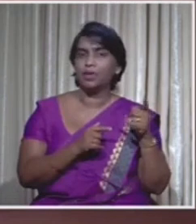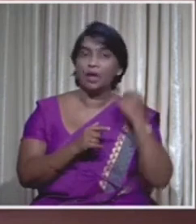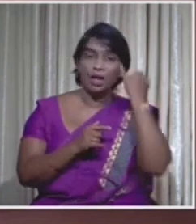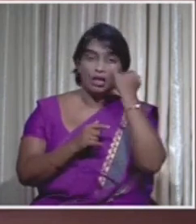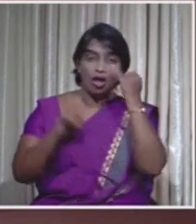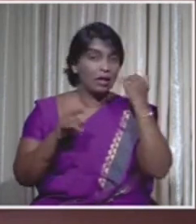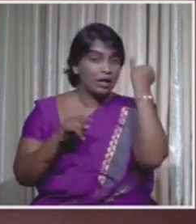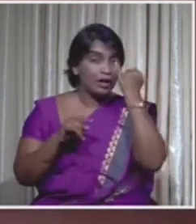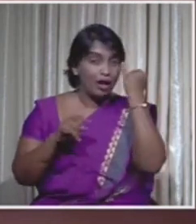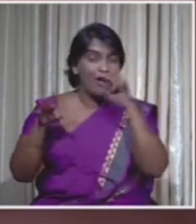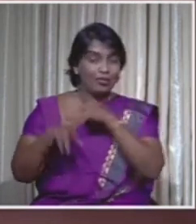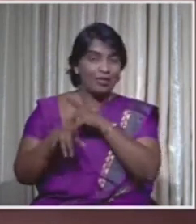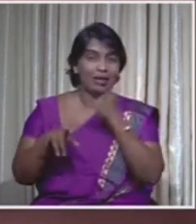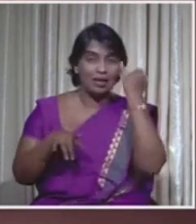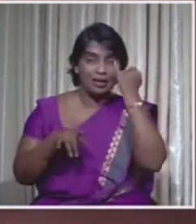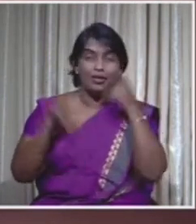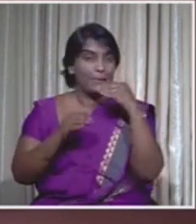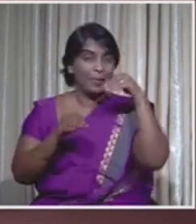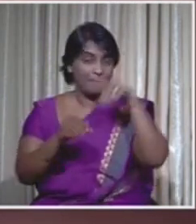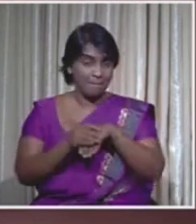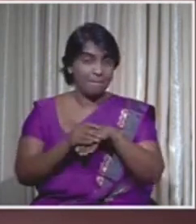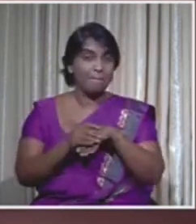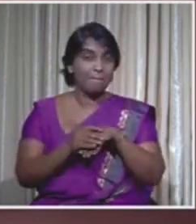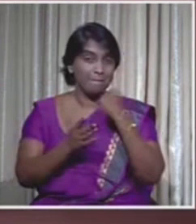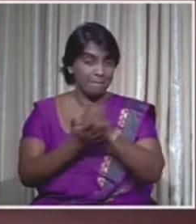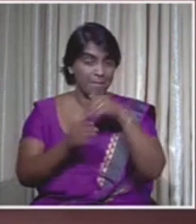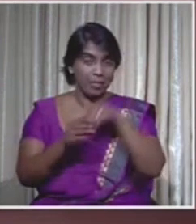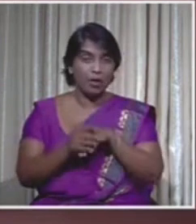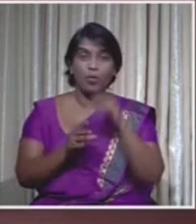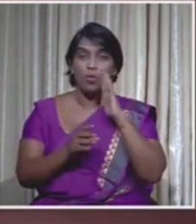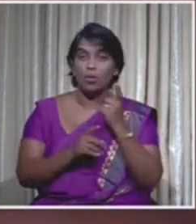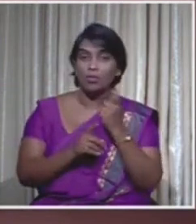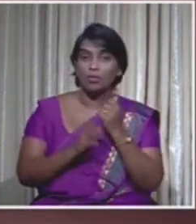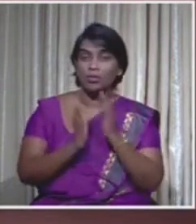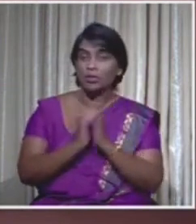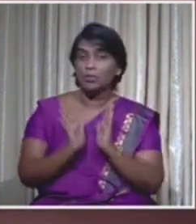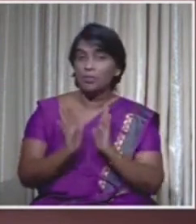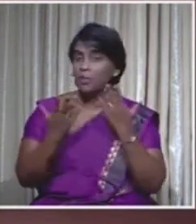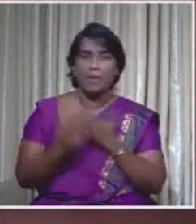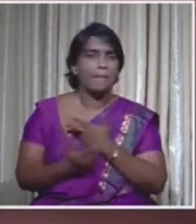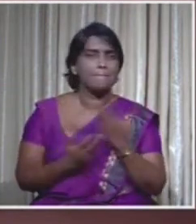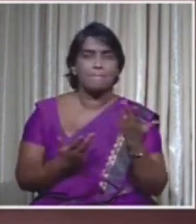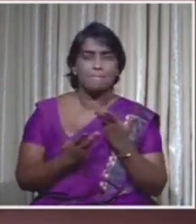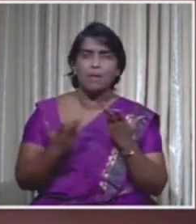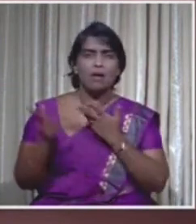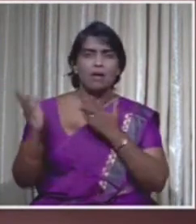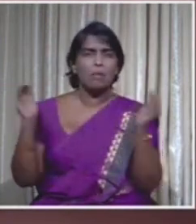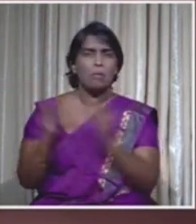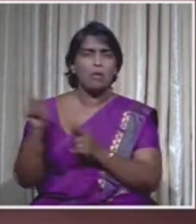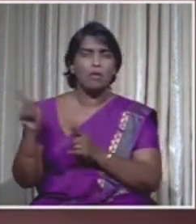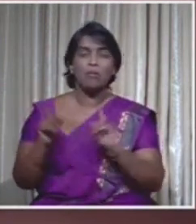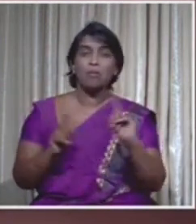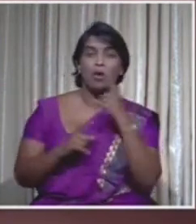හෝල් සාකාවේ මහජන බැංකුවේ ටවුන් හෝල් මහජන බැංකු සාකාවට විදේශ මුදල් පිළිබඳ account එකක් ආරම්භ කරන්නවත් බෑ ඒත් ආරම්භ කරනවා කවුද